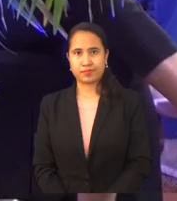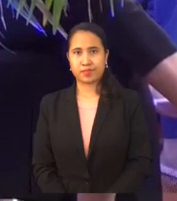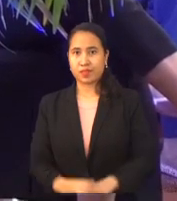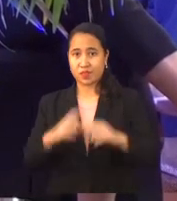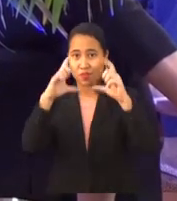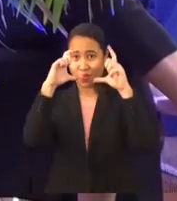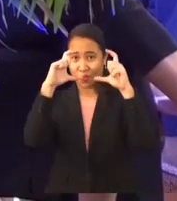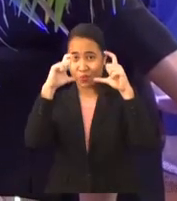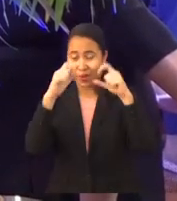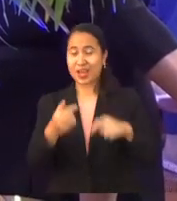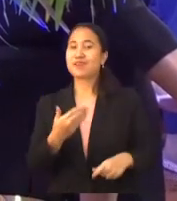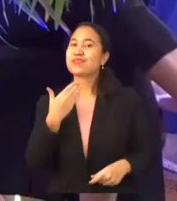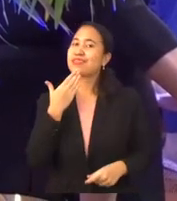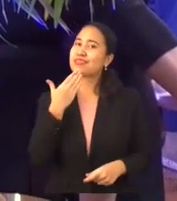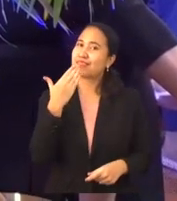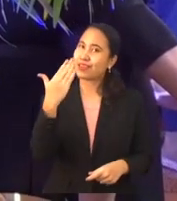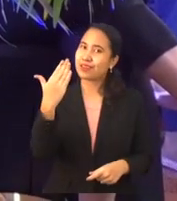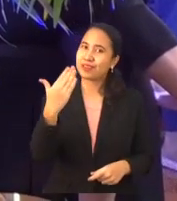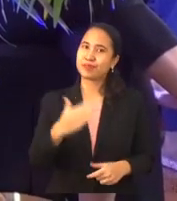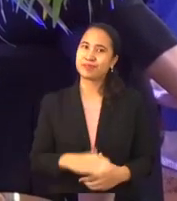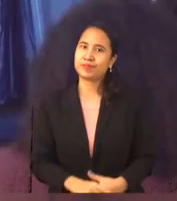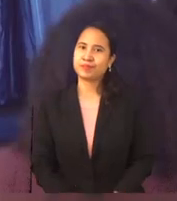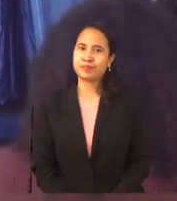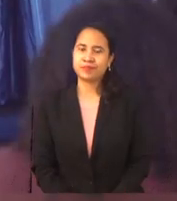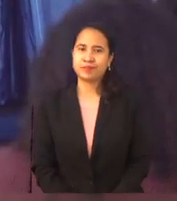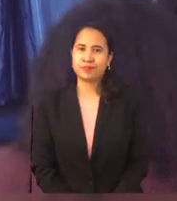Fotografen bedankt.